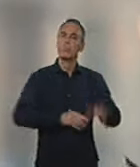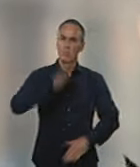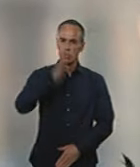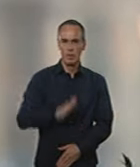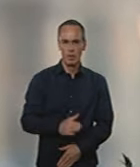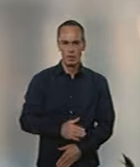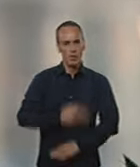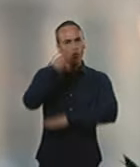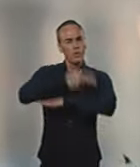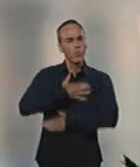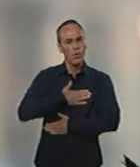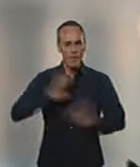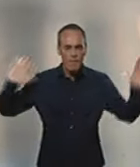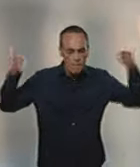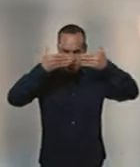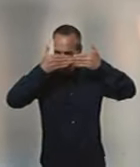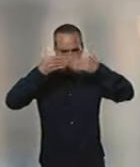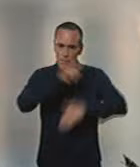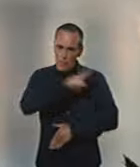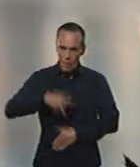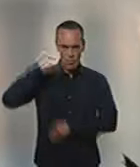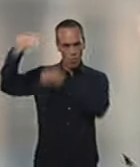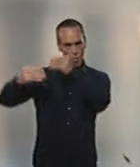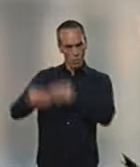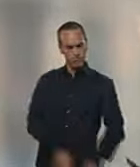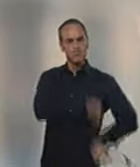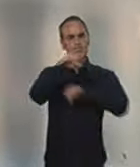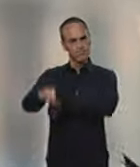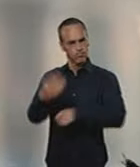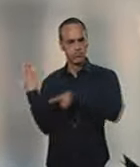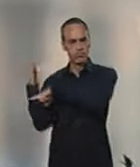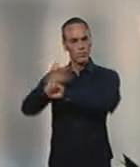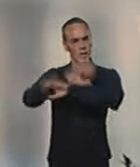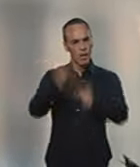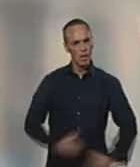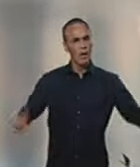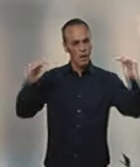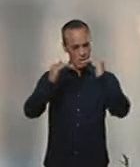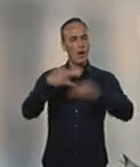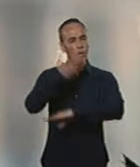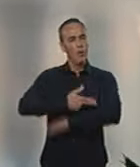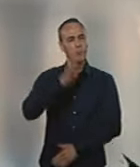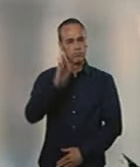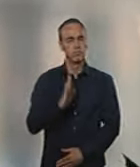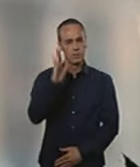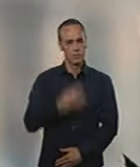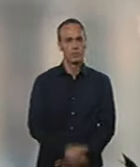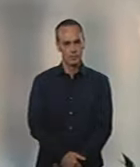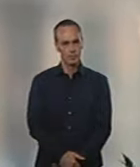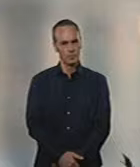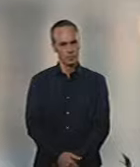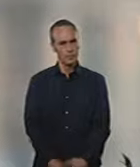s'enfermer mais pour s'affirmer dans le monde pour clarifier les rapports avec les autres il y a une